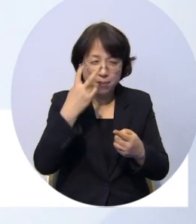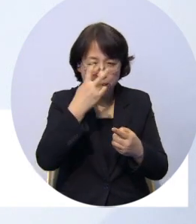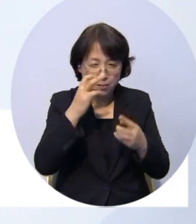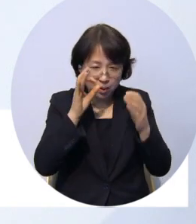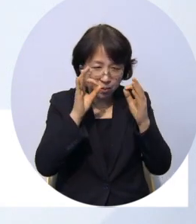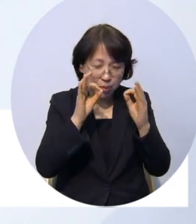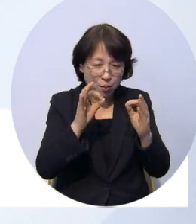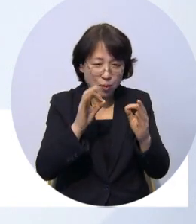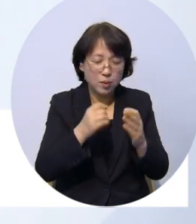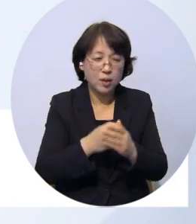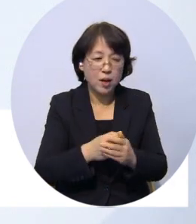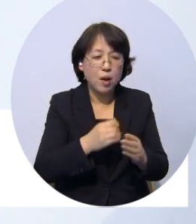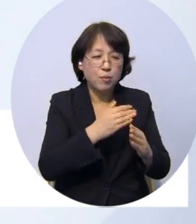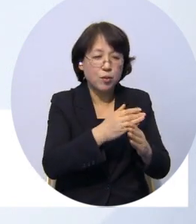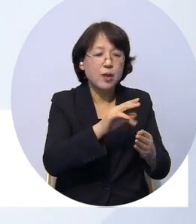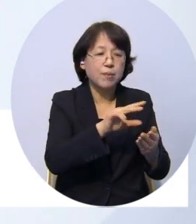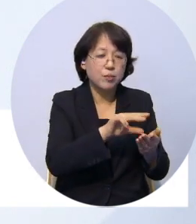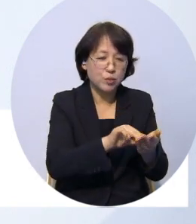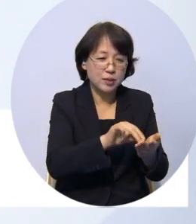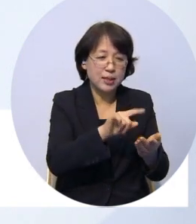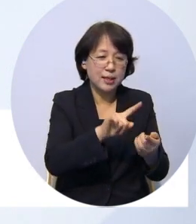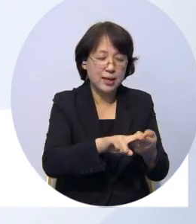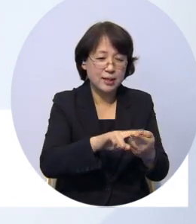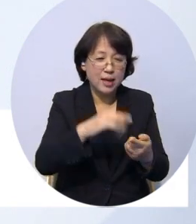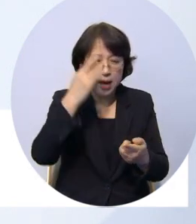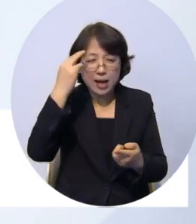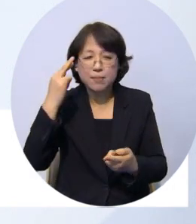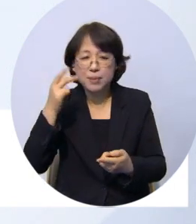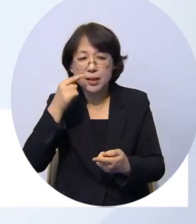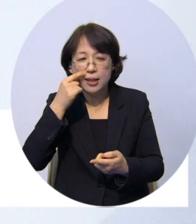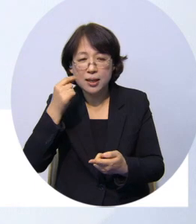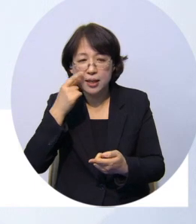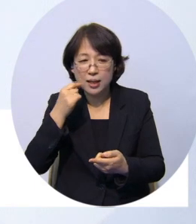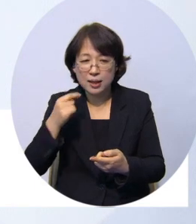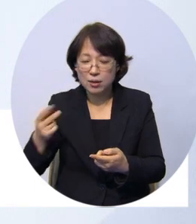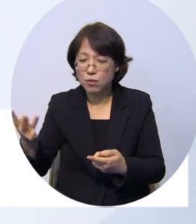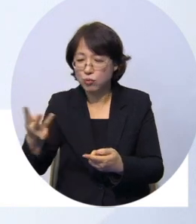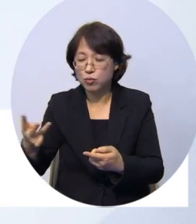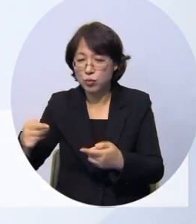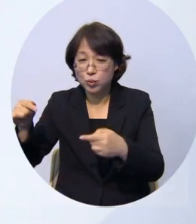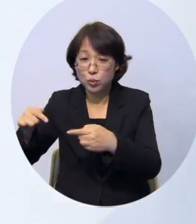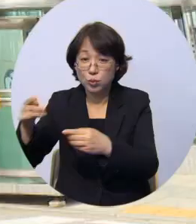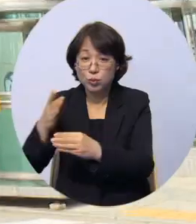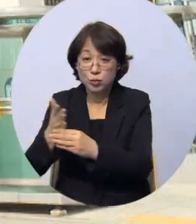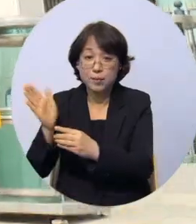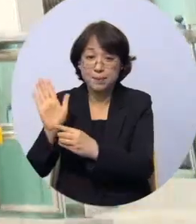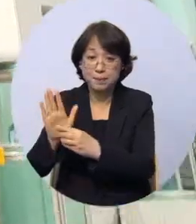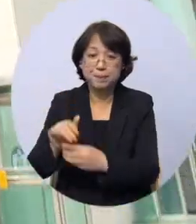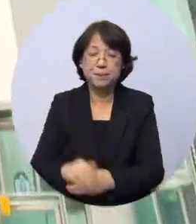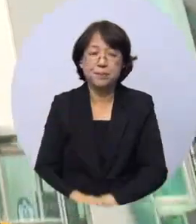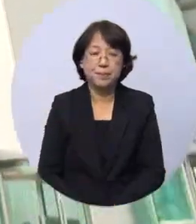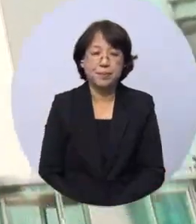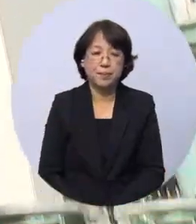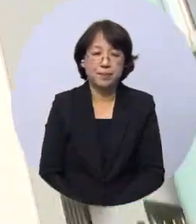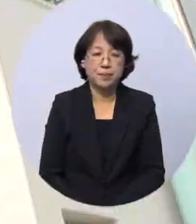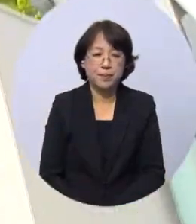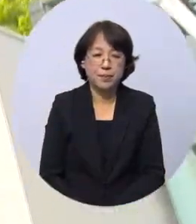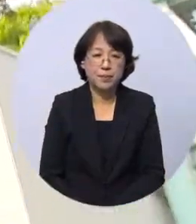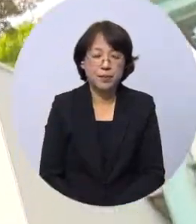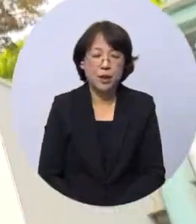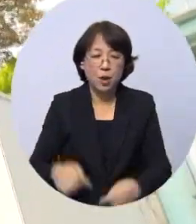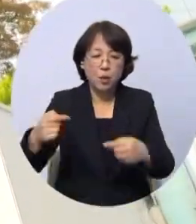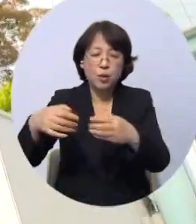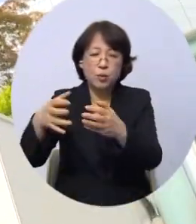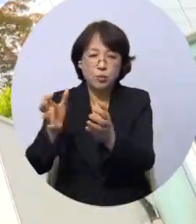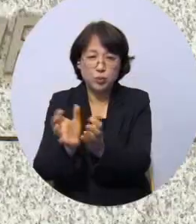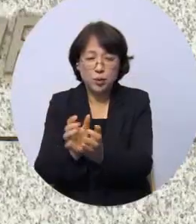지켜보고 있으며 북한 문제에 대해서 한 미일간 긴밀하게 소통하고 있다는 말씀을 드립니다 외교부도 일북 정상회담